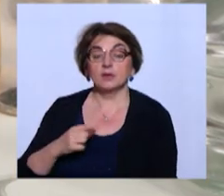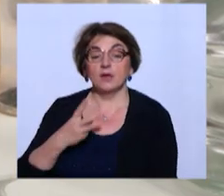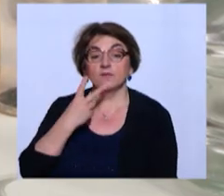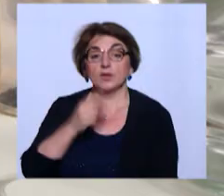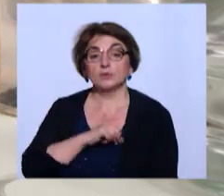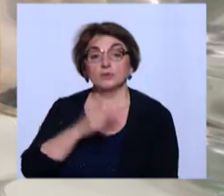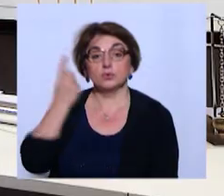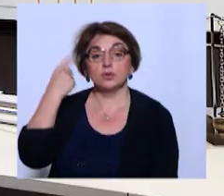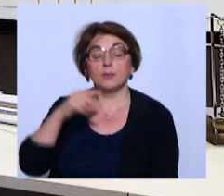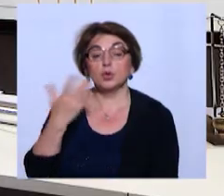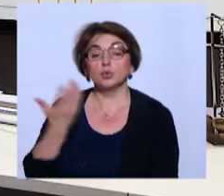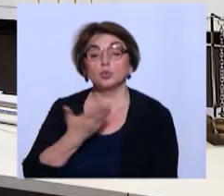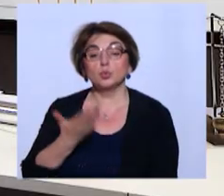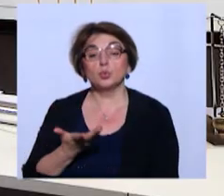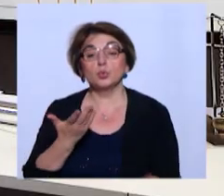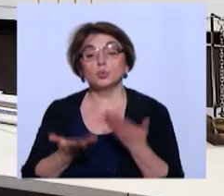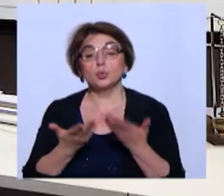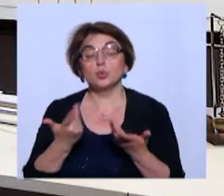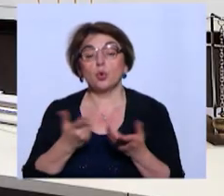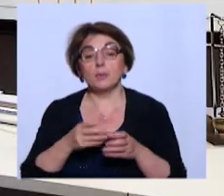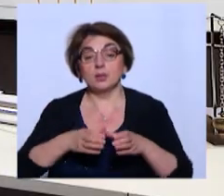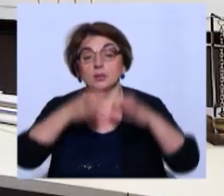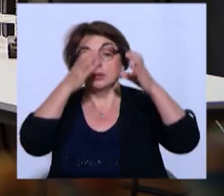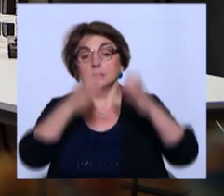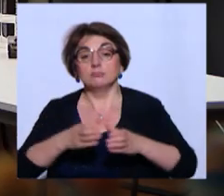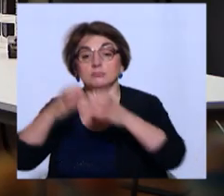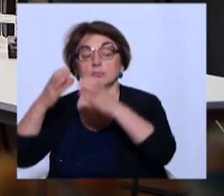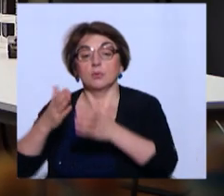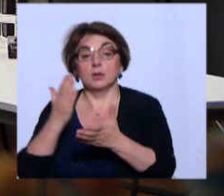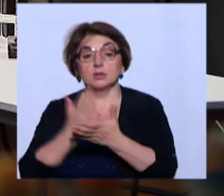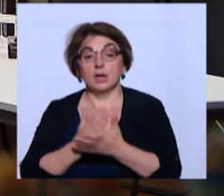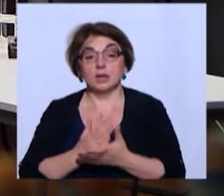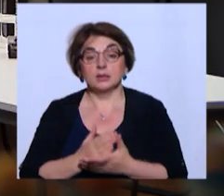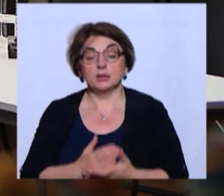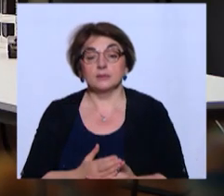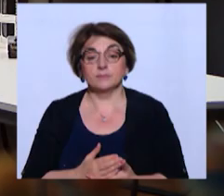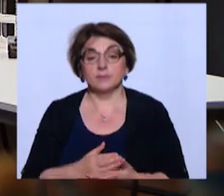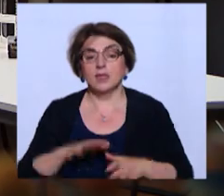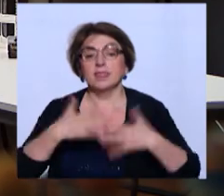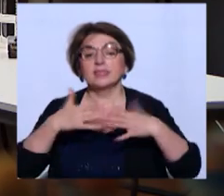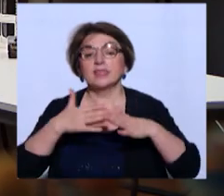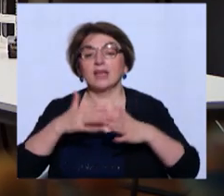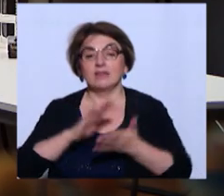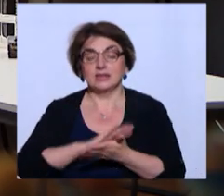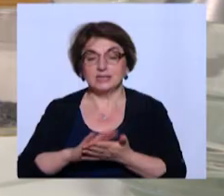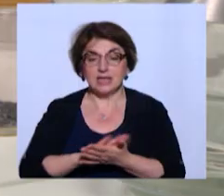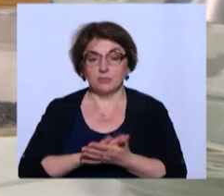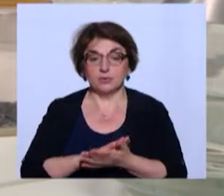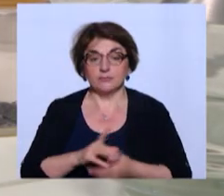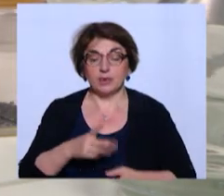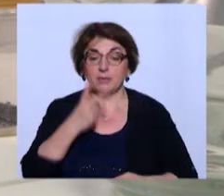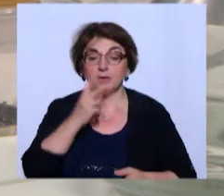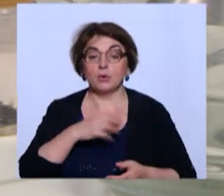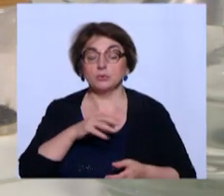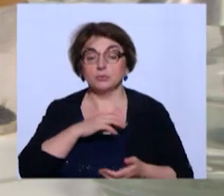გამოიცნოთ თუ რომელ კოლბაშია. ამაშიც ვასხამთ თხევად საპონს და ქაფის